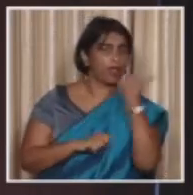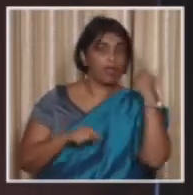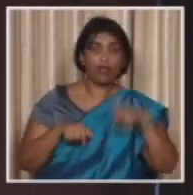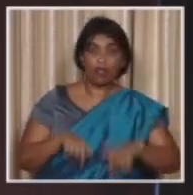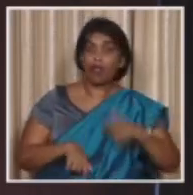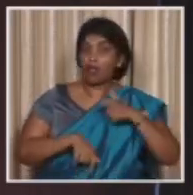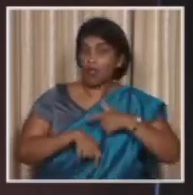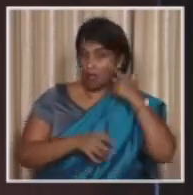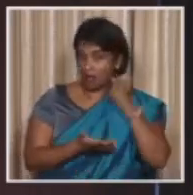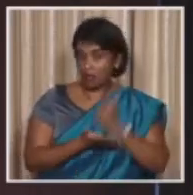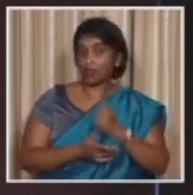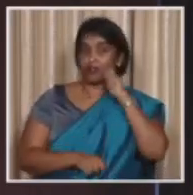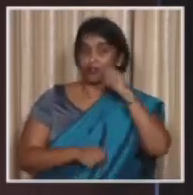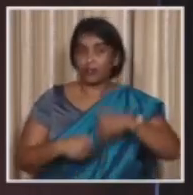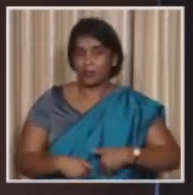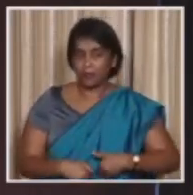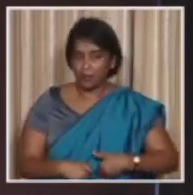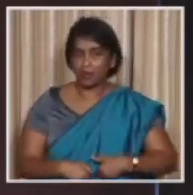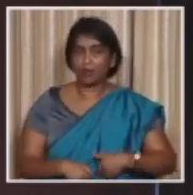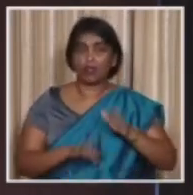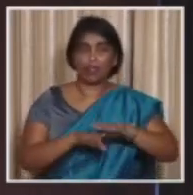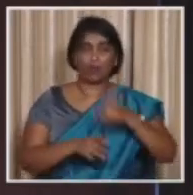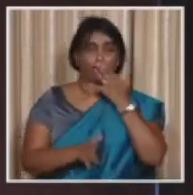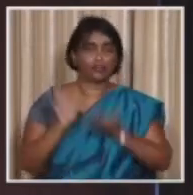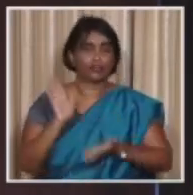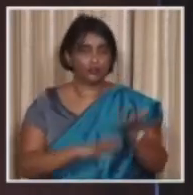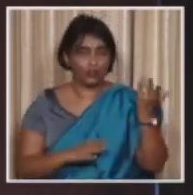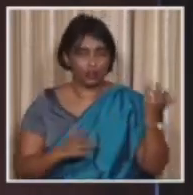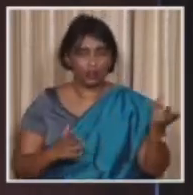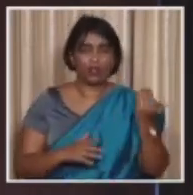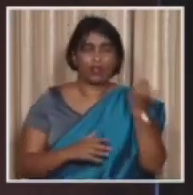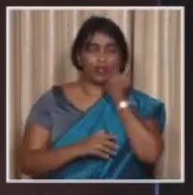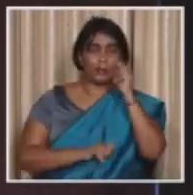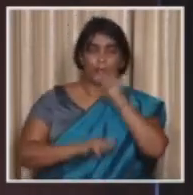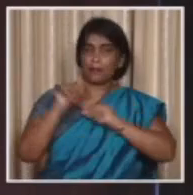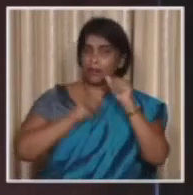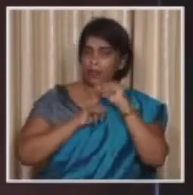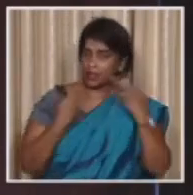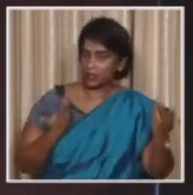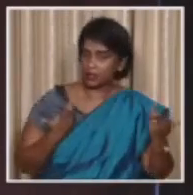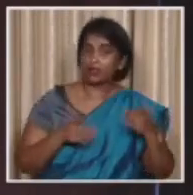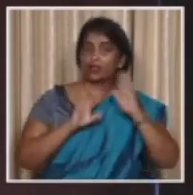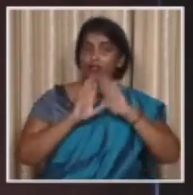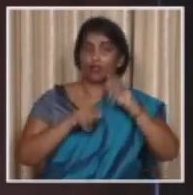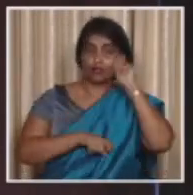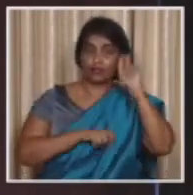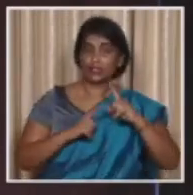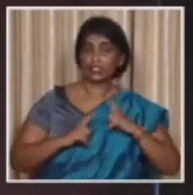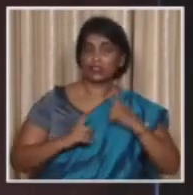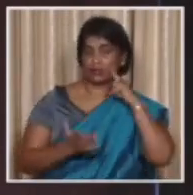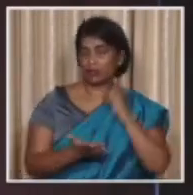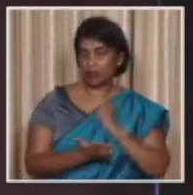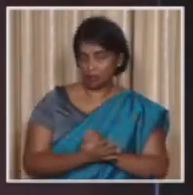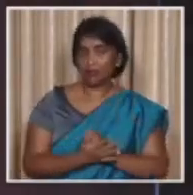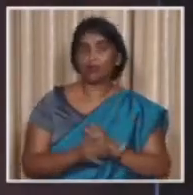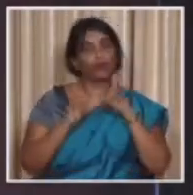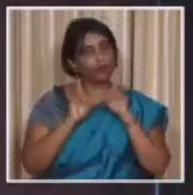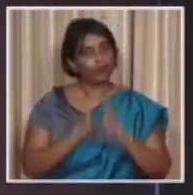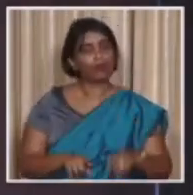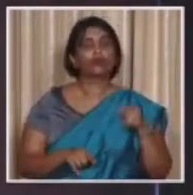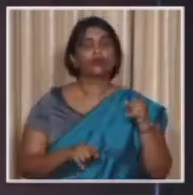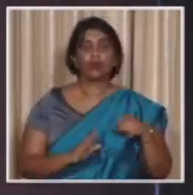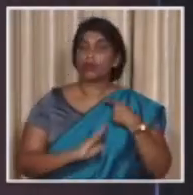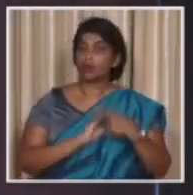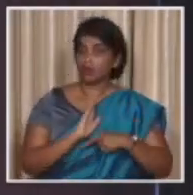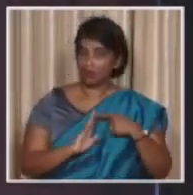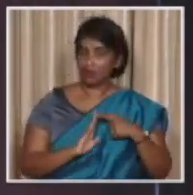වෙලාවේ ජනතාව බඩගිනින් ඉන්නෝ දරුවෝ ඉස්කෝලේ යන්නේ ලෙඩ්ඩුන්ට බෙහෙත් නැහැ මිනිස්සුගේ මේ ජීවිත වෙන අමාරුයි. ඒ වගේම කොහොම